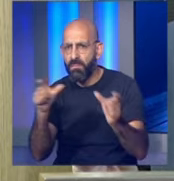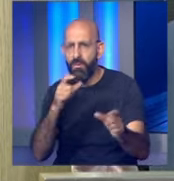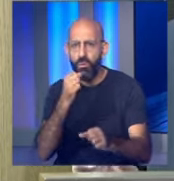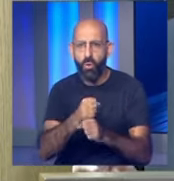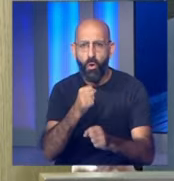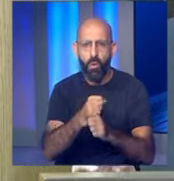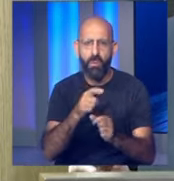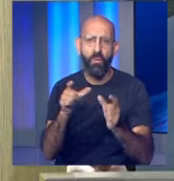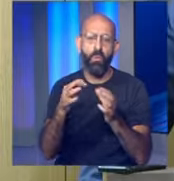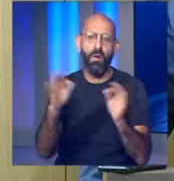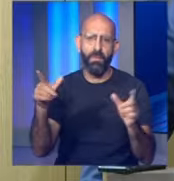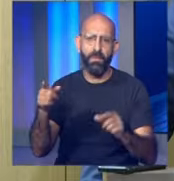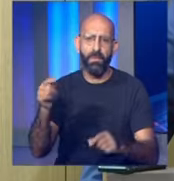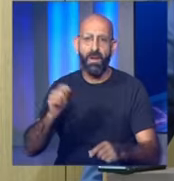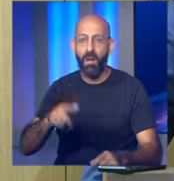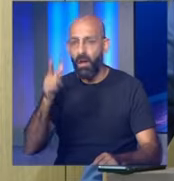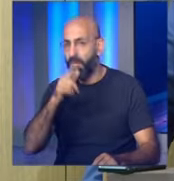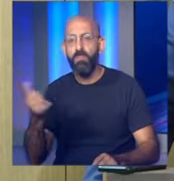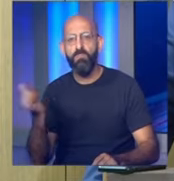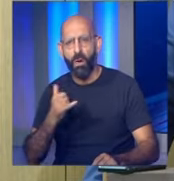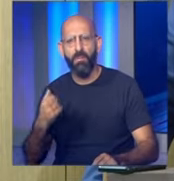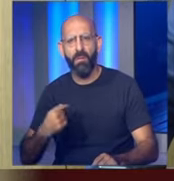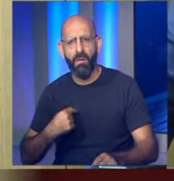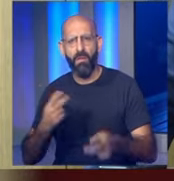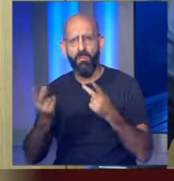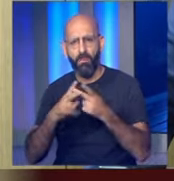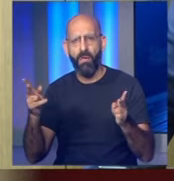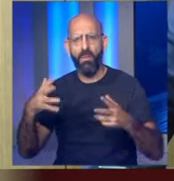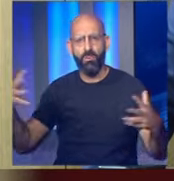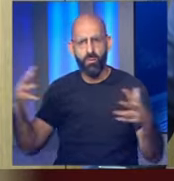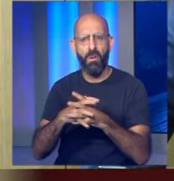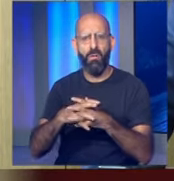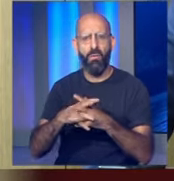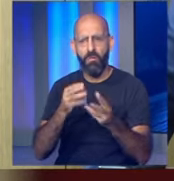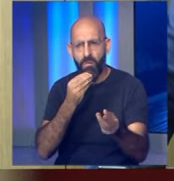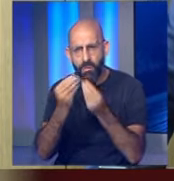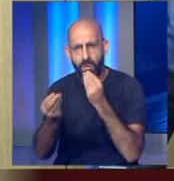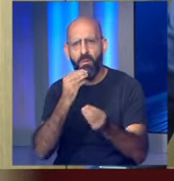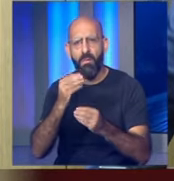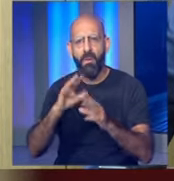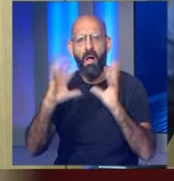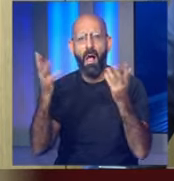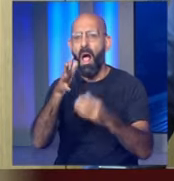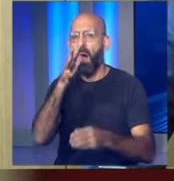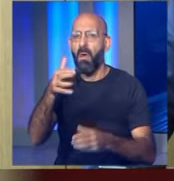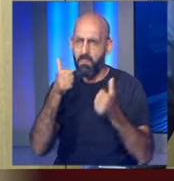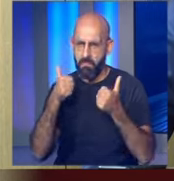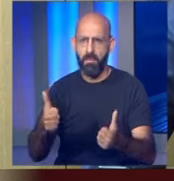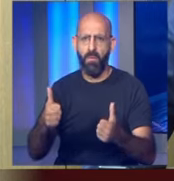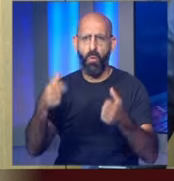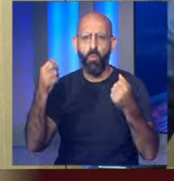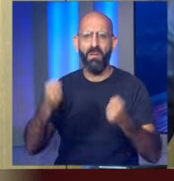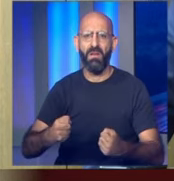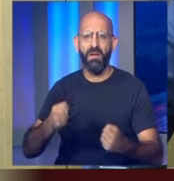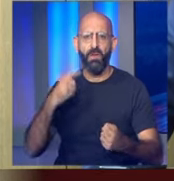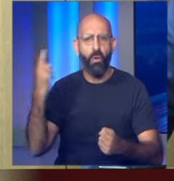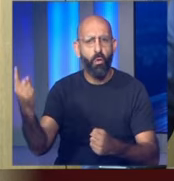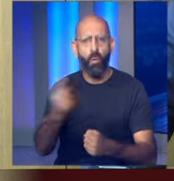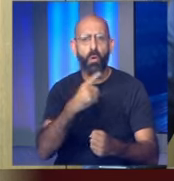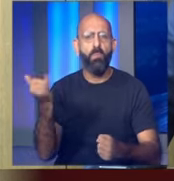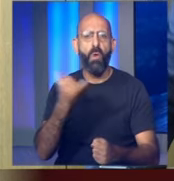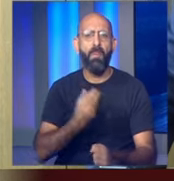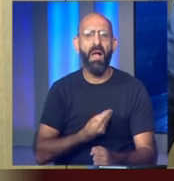كان هناك حساسية معينة. نحن اليوم بنعبر عن تقدير عميق لكل اللي شاركوا